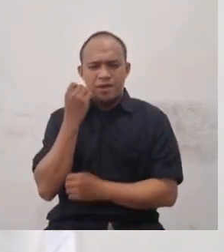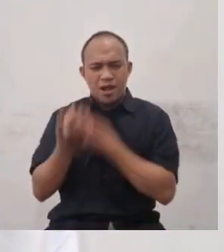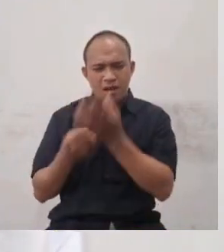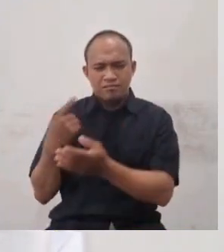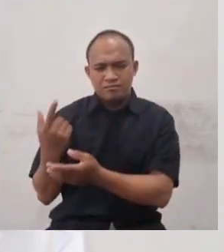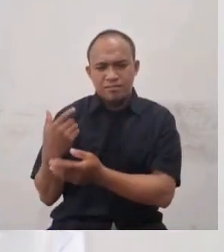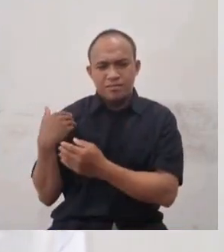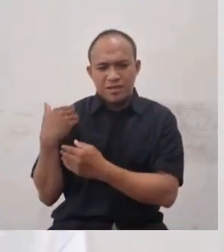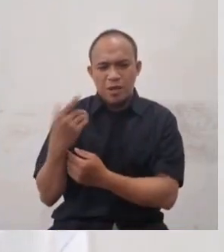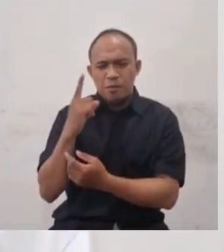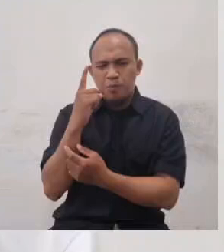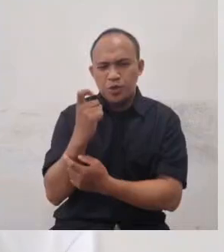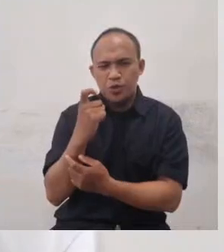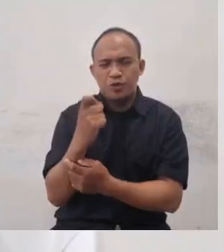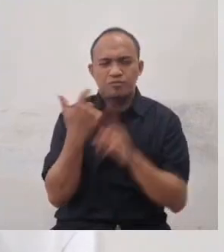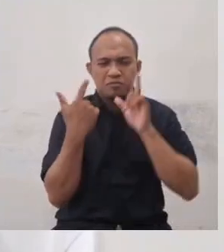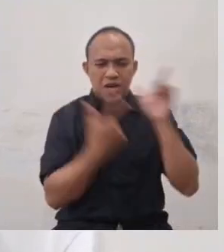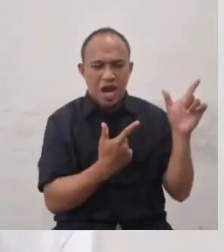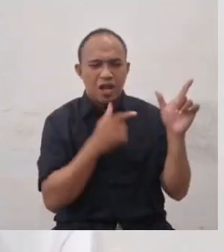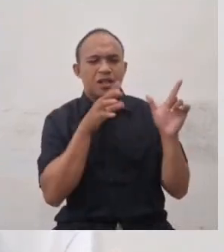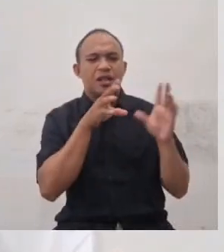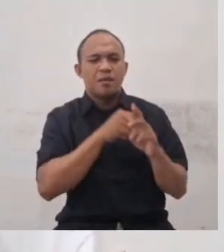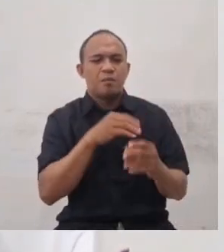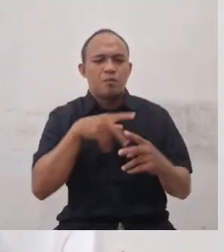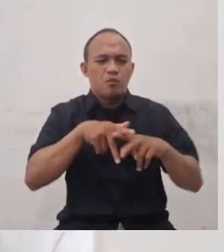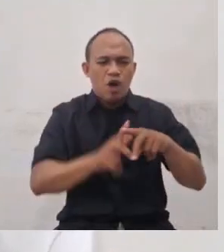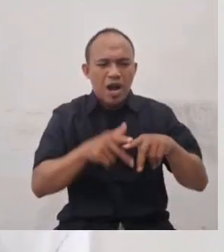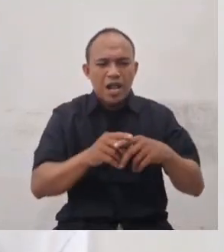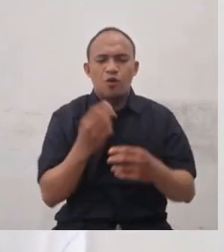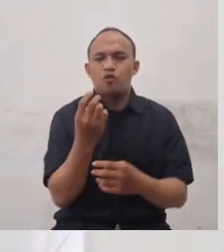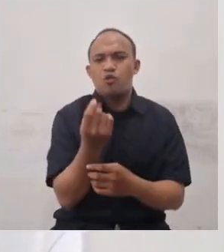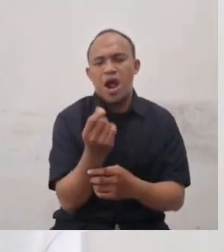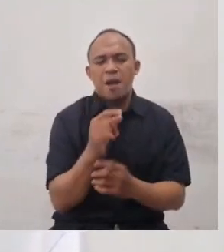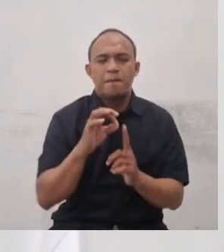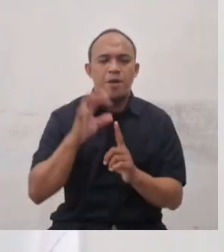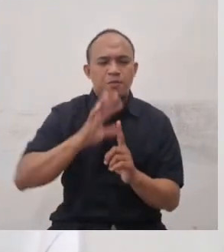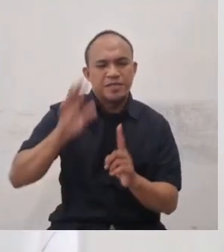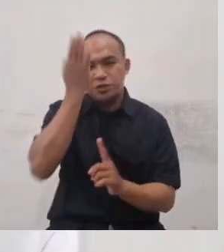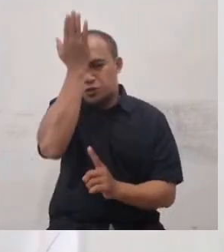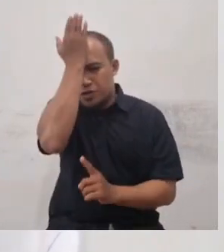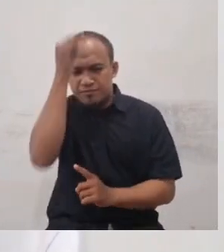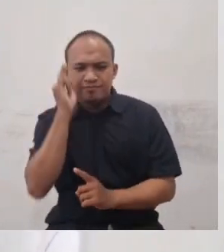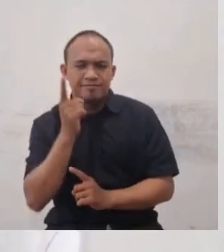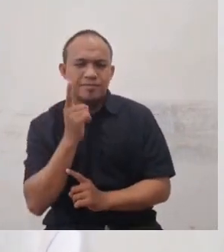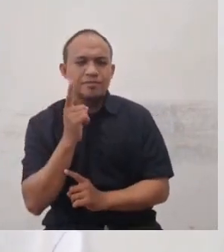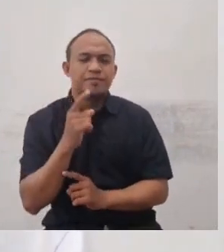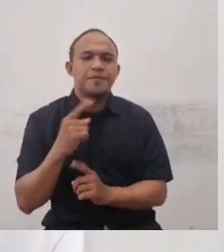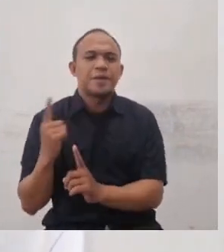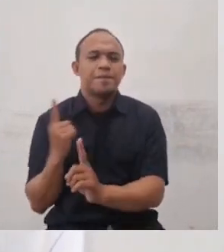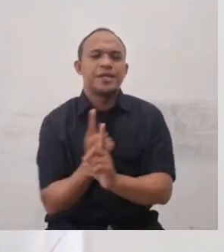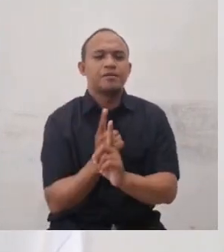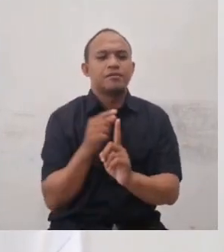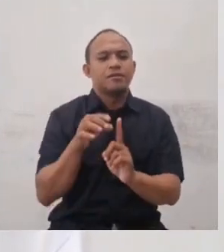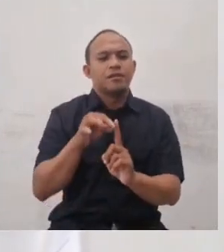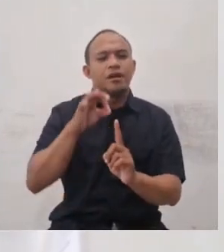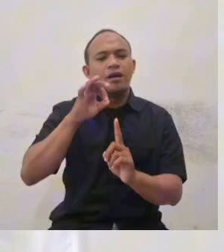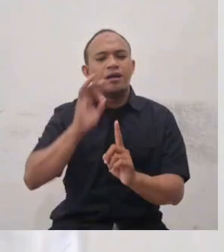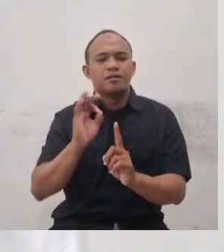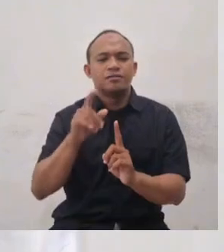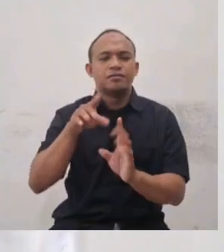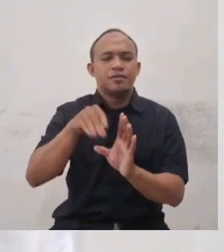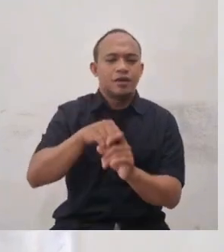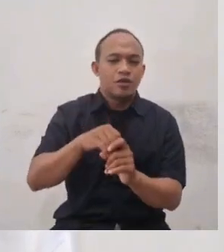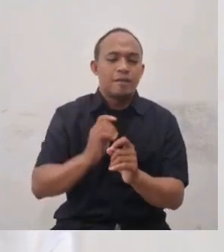ingat transparansi dan akuntabilitas pengelolaan keuangan pemerintah Provinsi Gorontalo serta bimbingan, arahan,